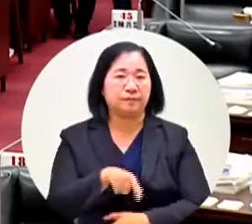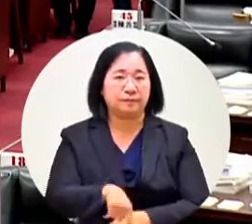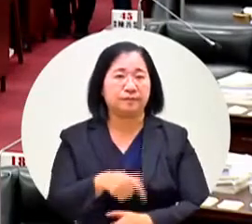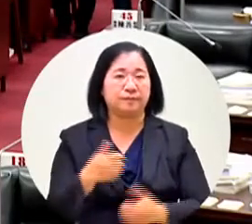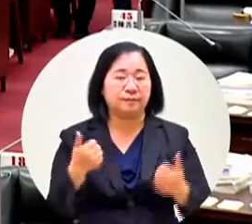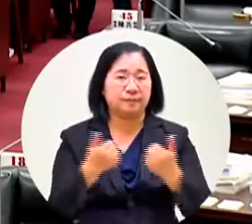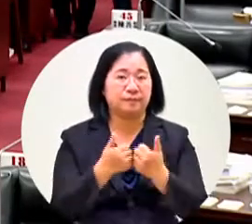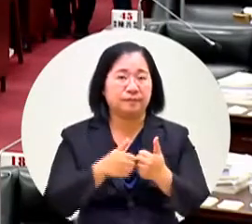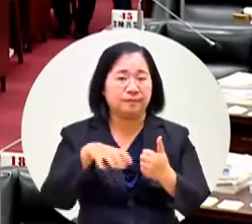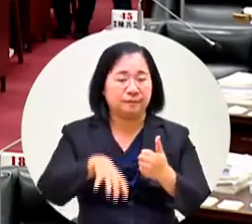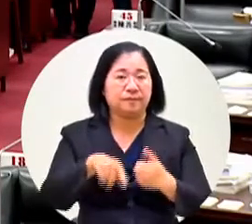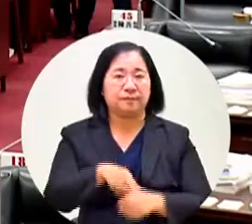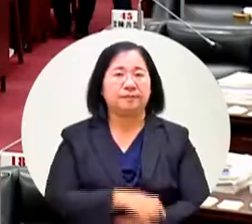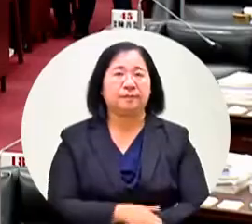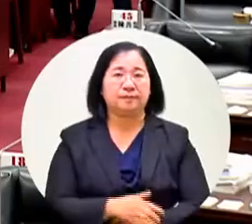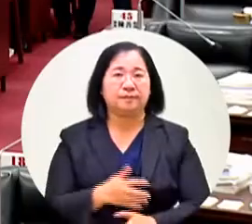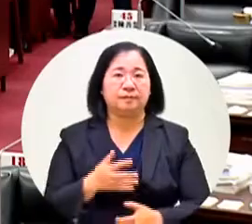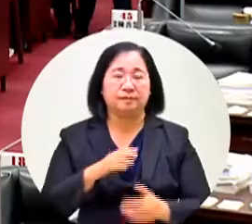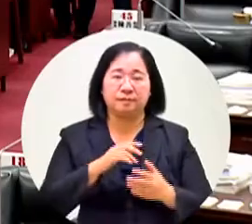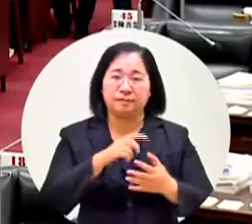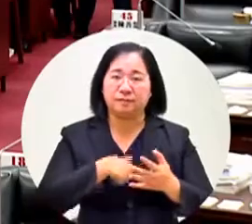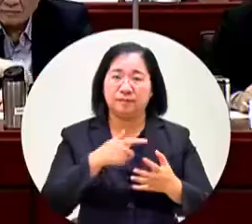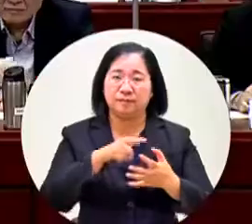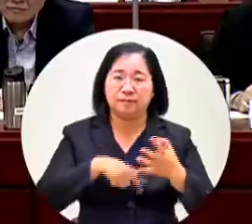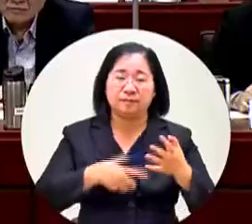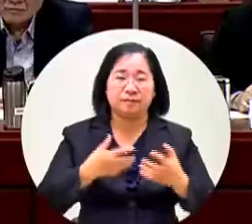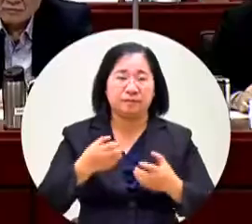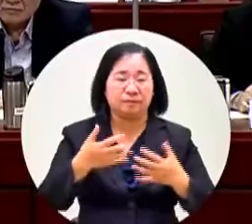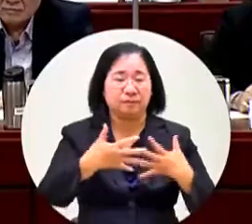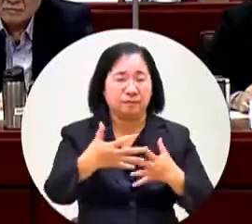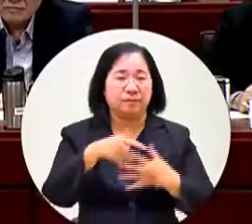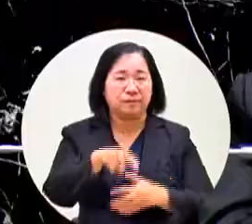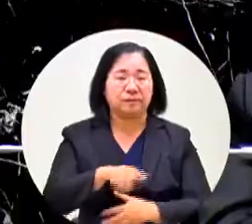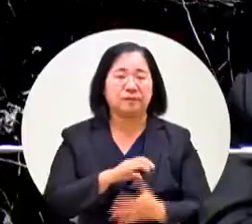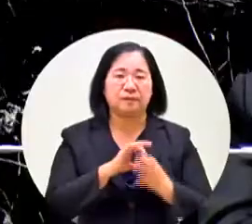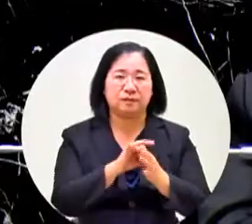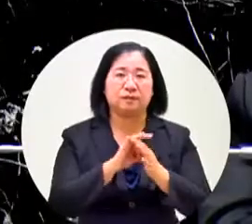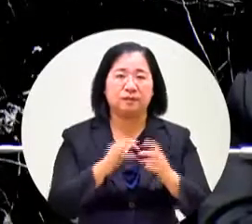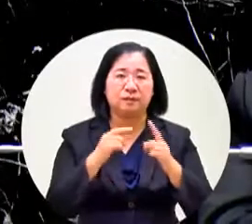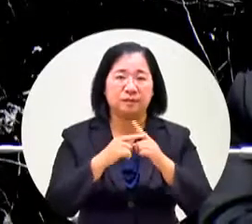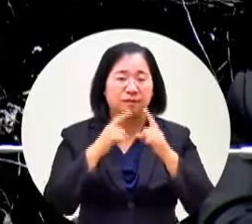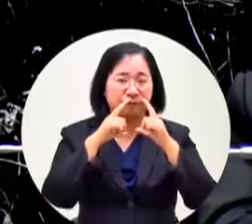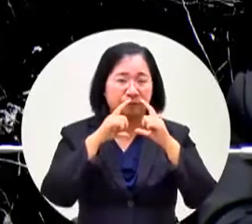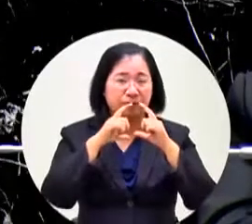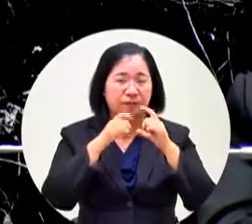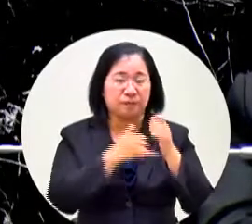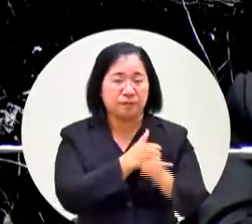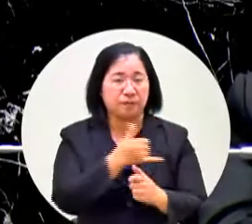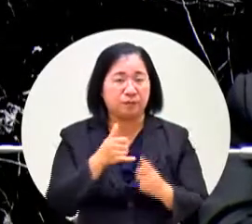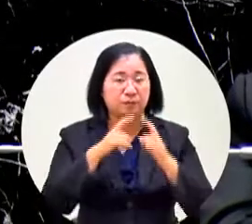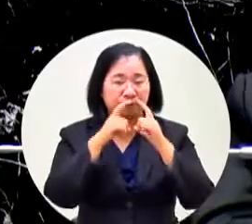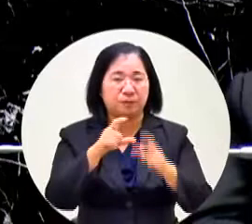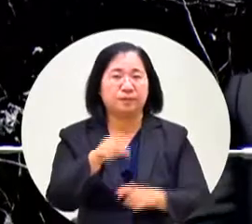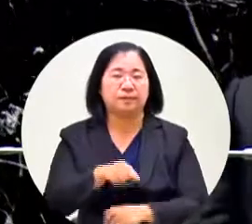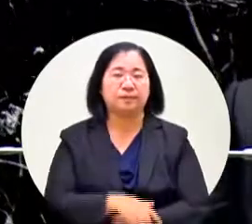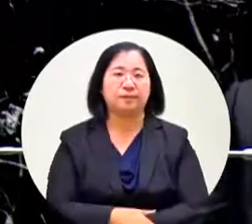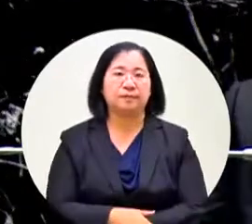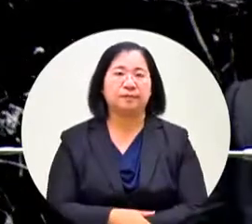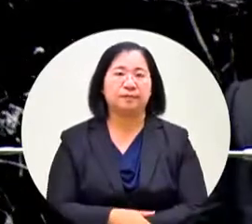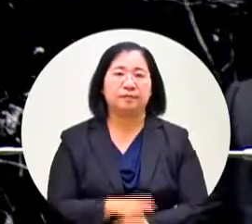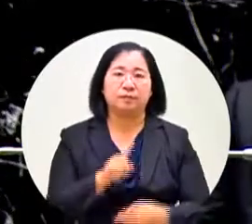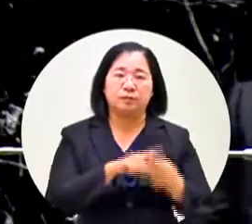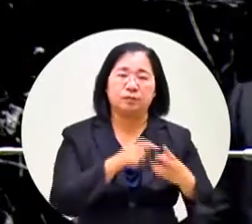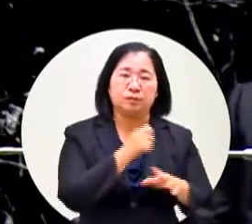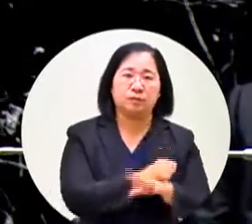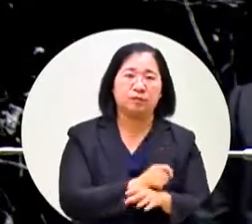议事厅质询市政相关问题，并且要求相关人员答复的时候，相关官员必须